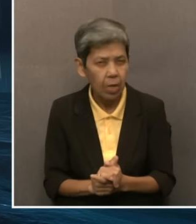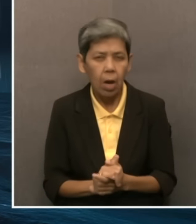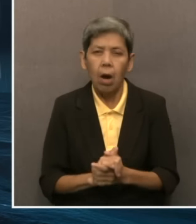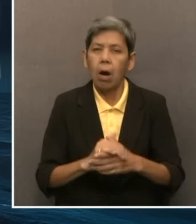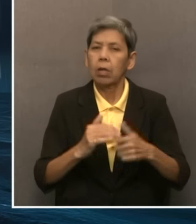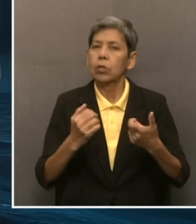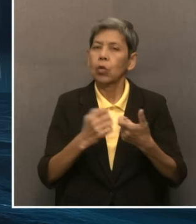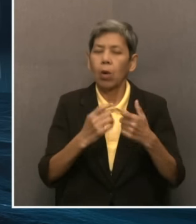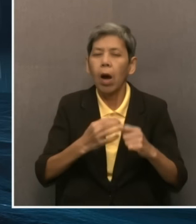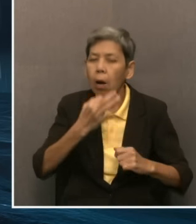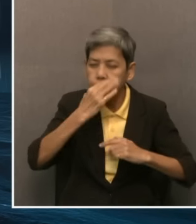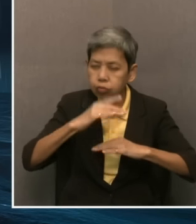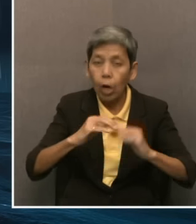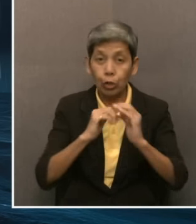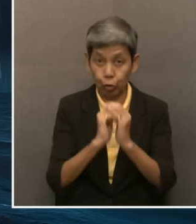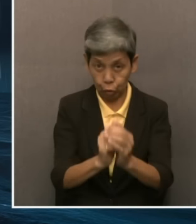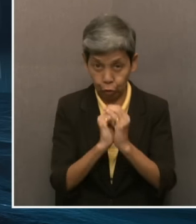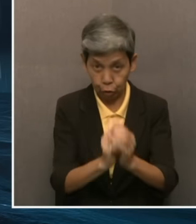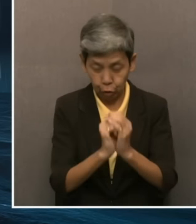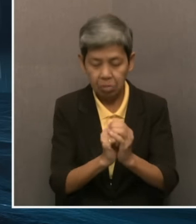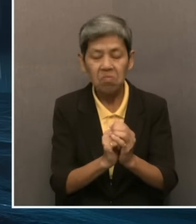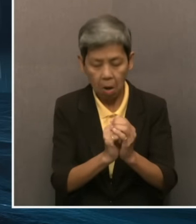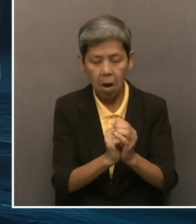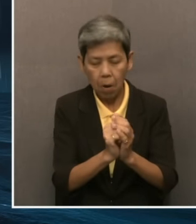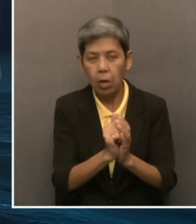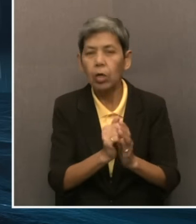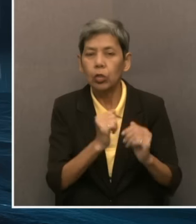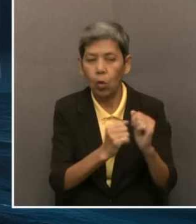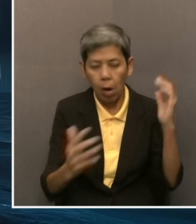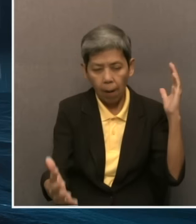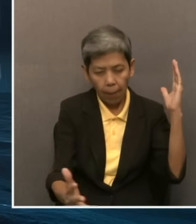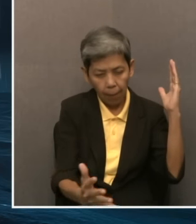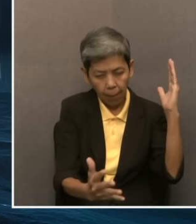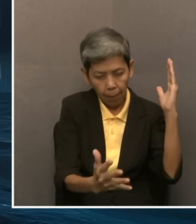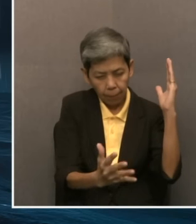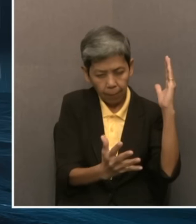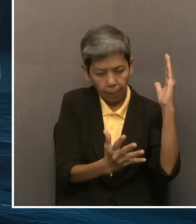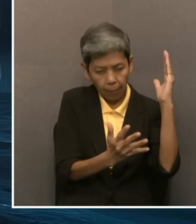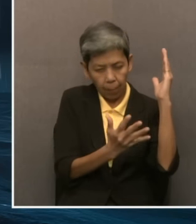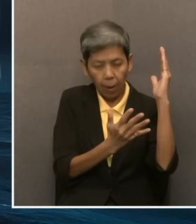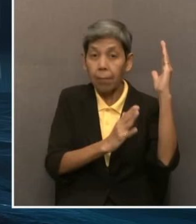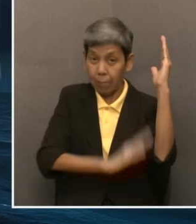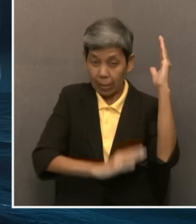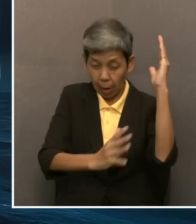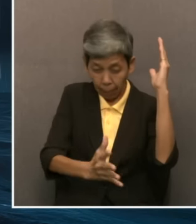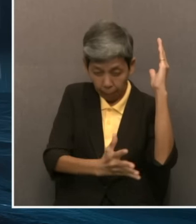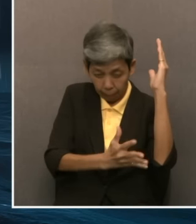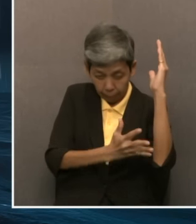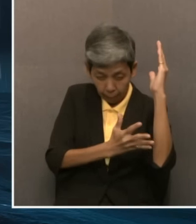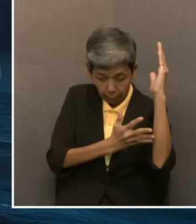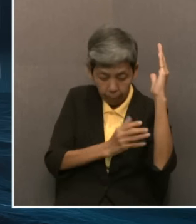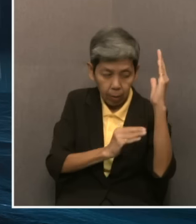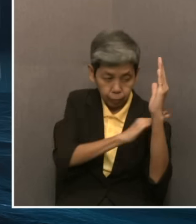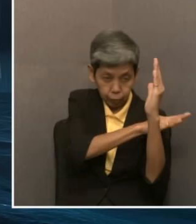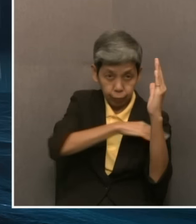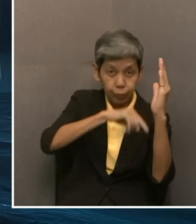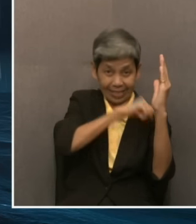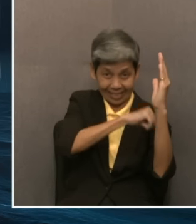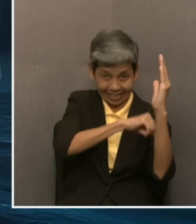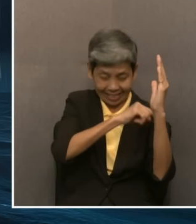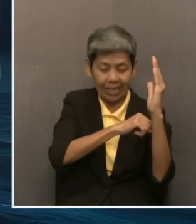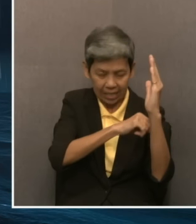บริเวณทะเลจีนใต้ตอนล่างจะเคลื่อนผ่านอ่าวไทยและภาคใต้ตอนล่างลงสู่ทะเลอันดามันตอนล่างครับ